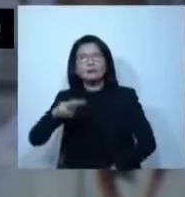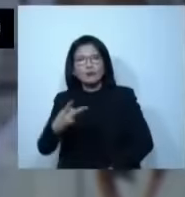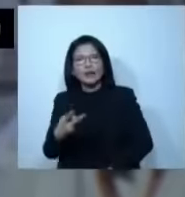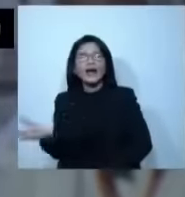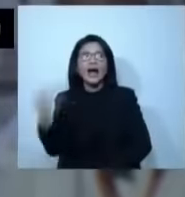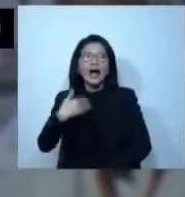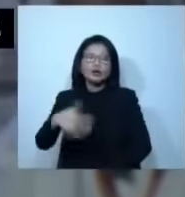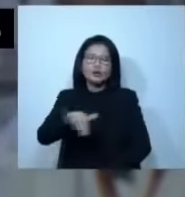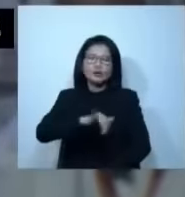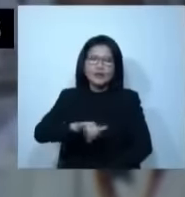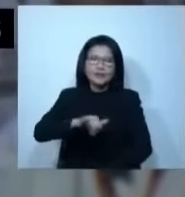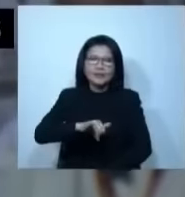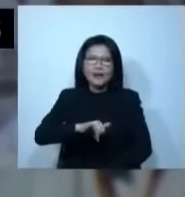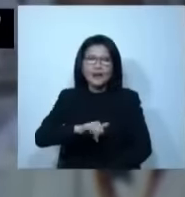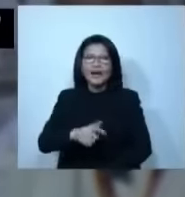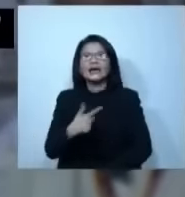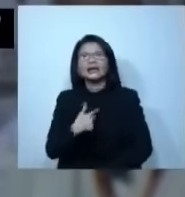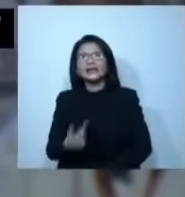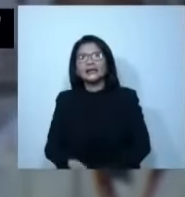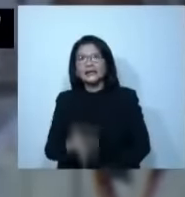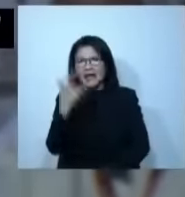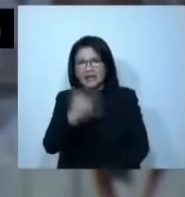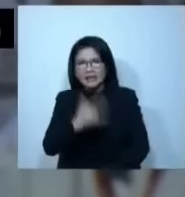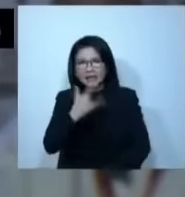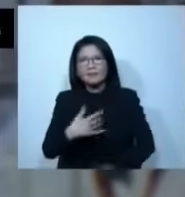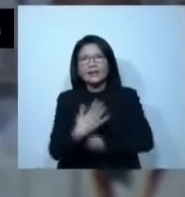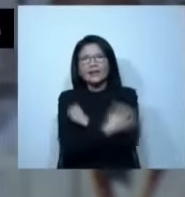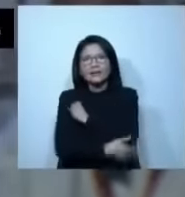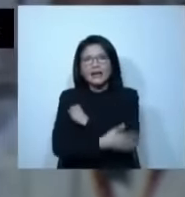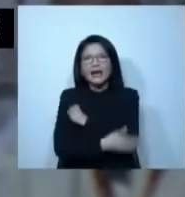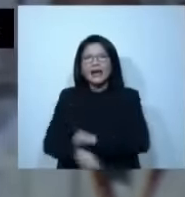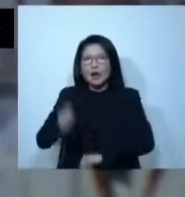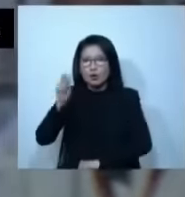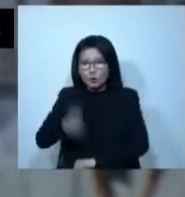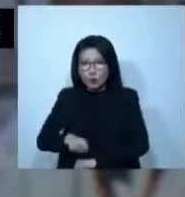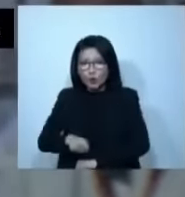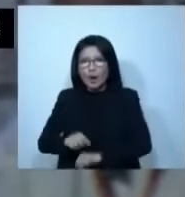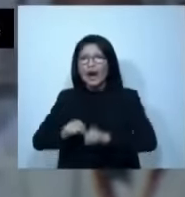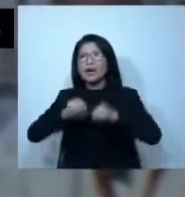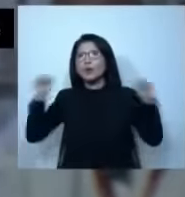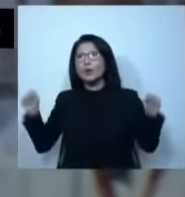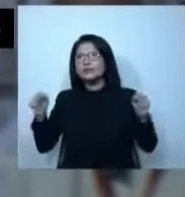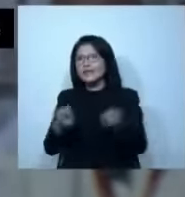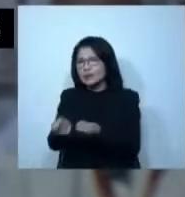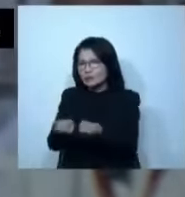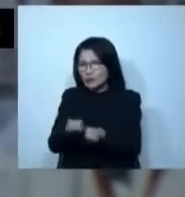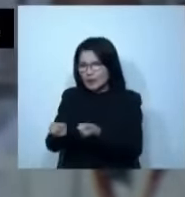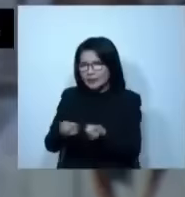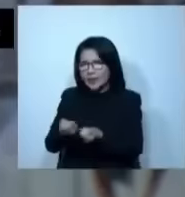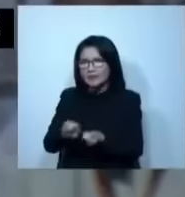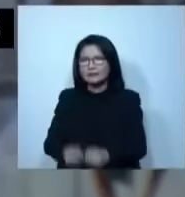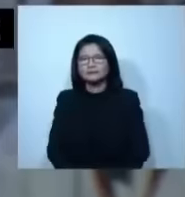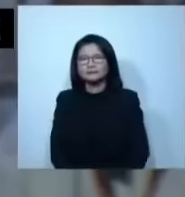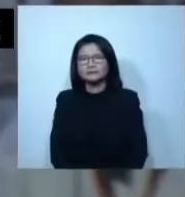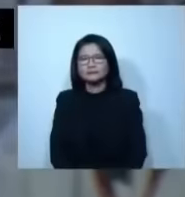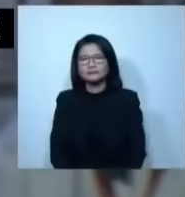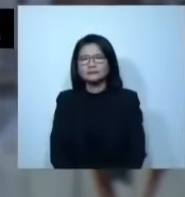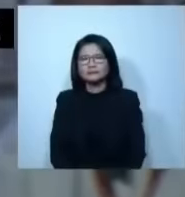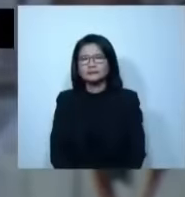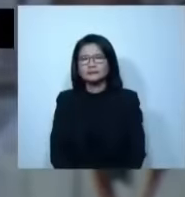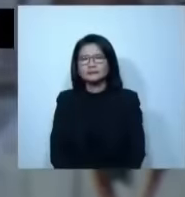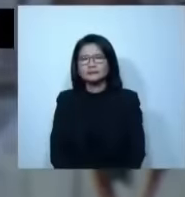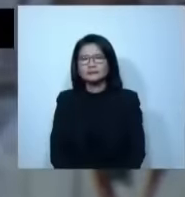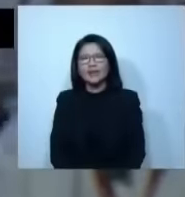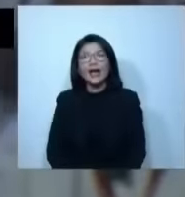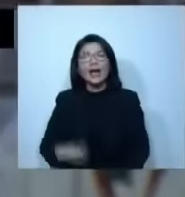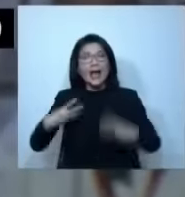sama-sama. Kita ingin mengembalikan tetap menjadi negara hukum di mana kekuasaan dikendalikan. Dan saya ingin sampaikan